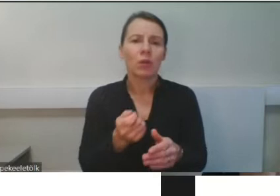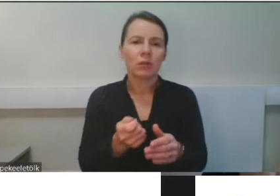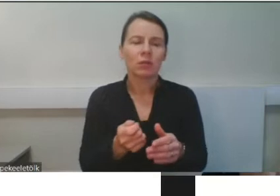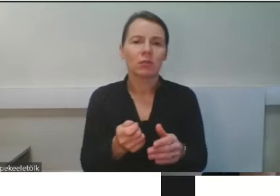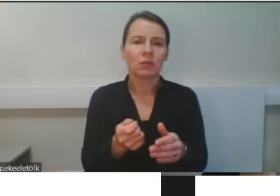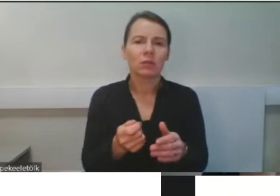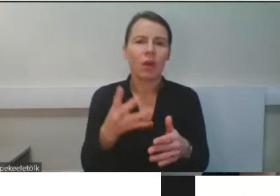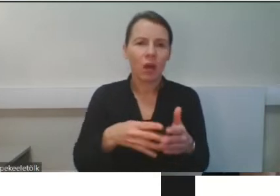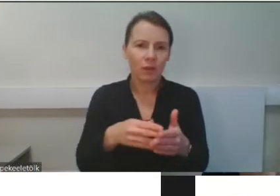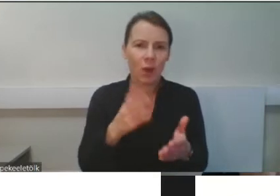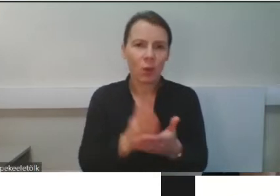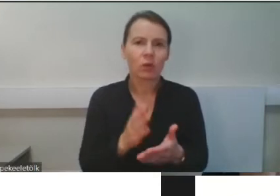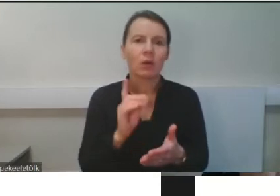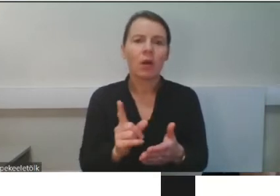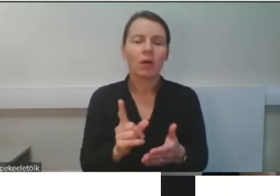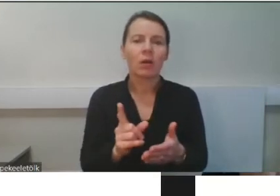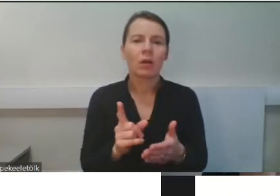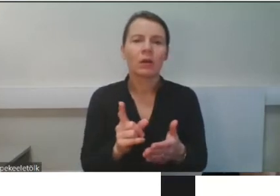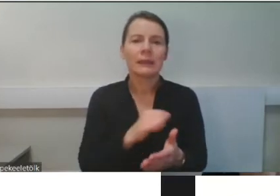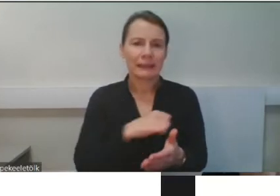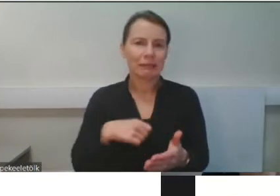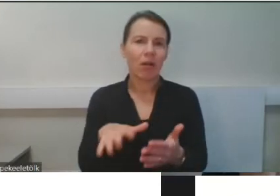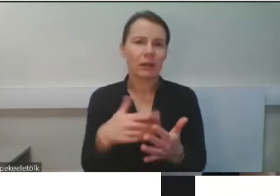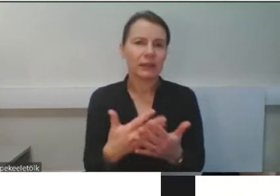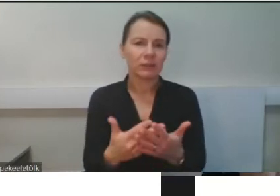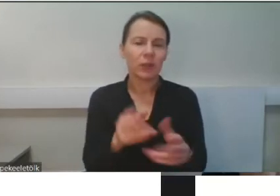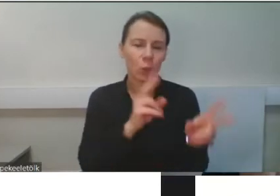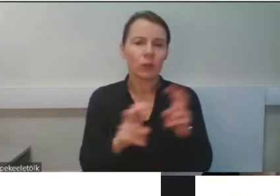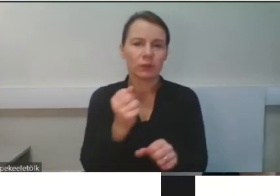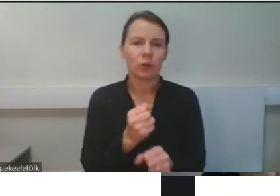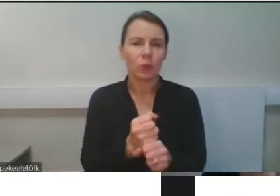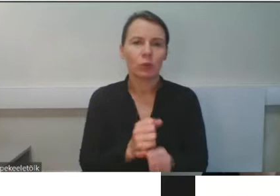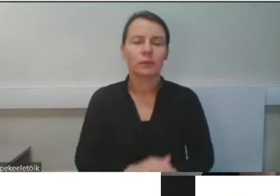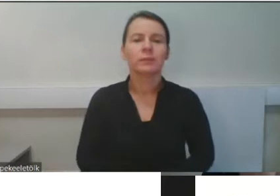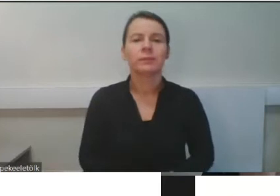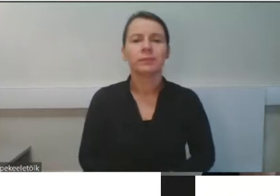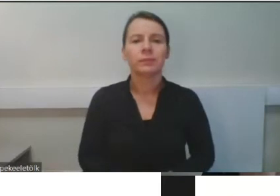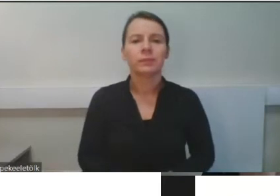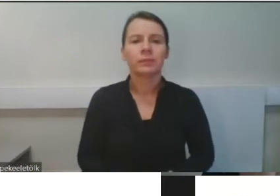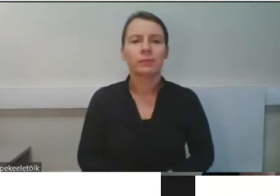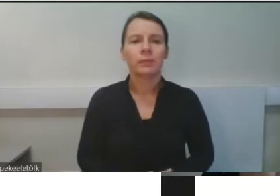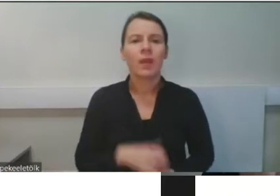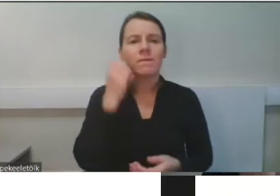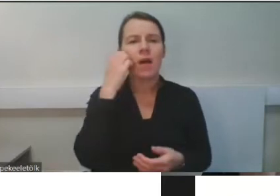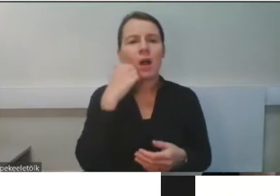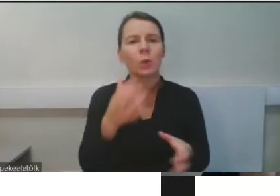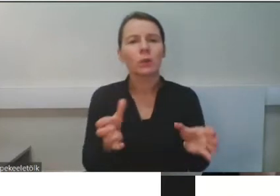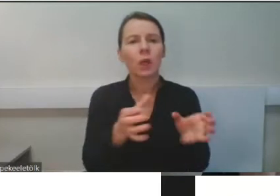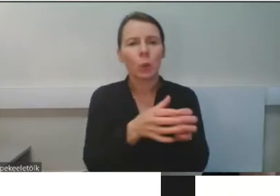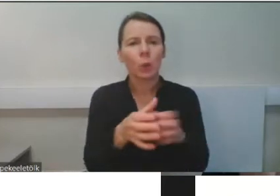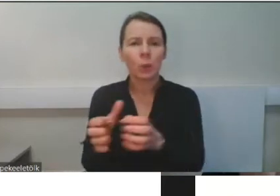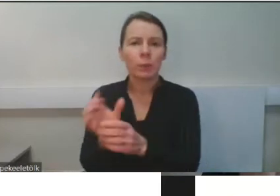Tööturu valdkonna näitajatest saab vaadata siis nii inimeste arve , kui palju inimesed on